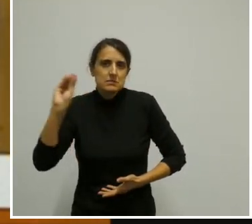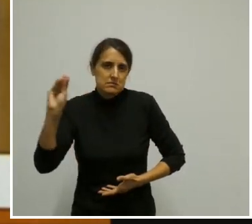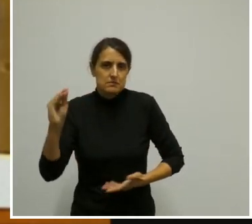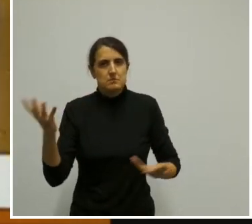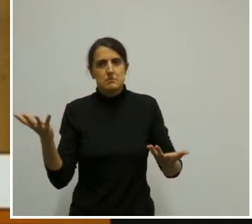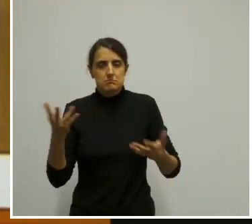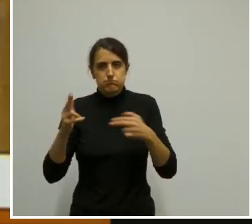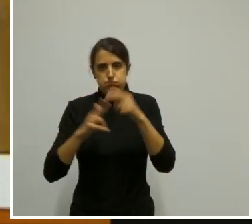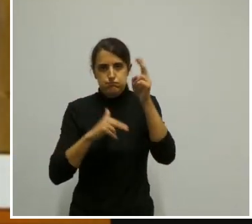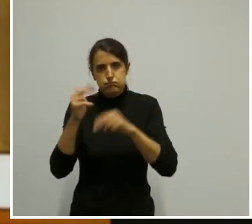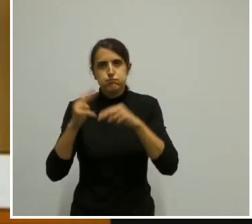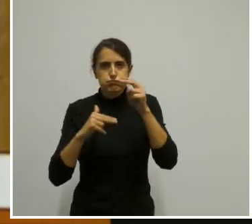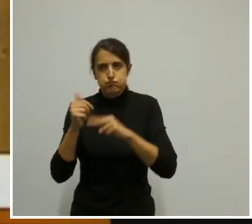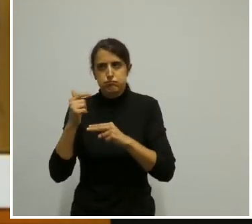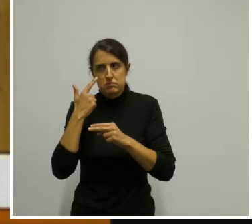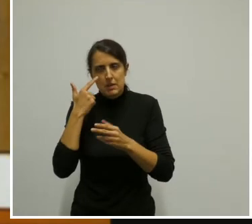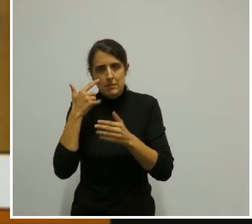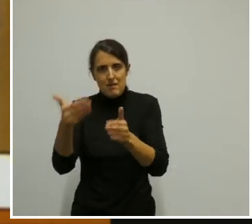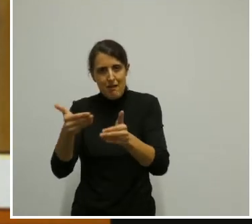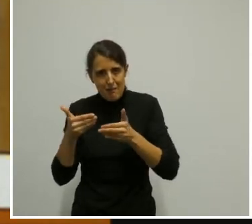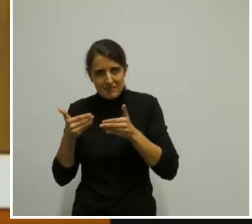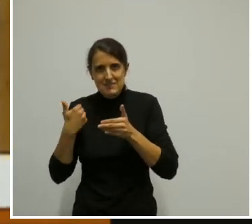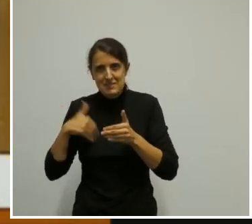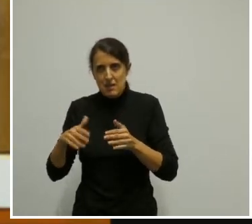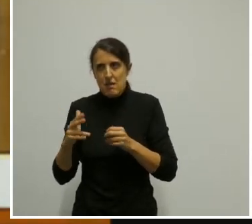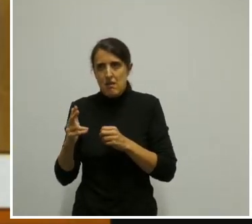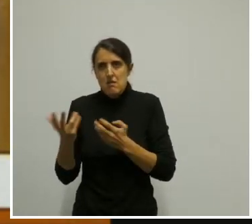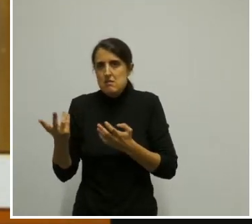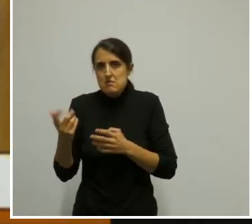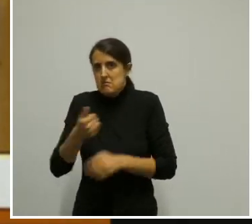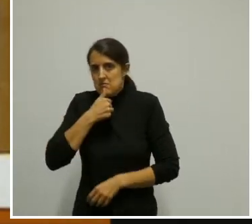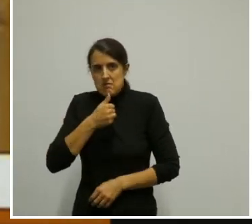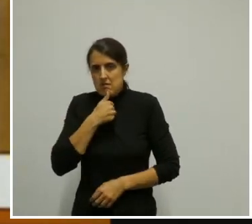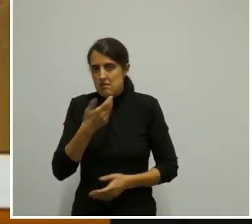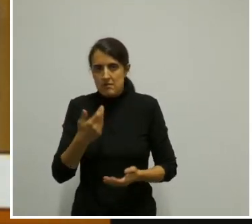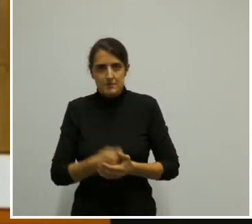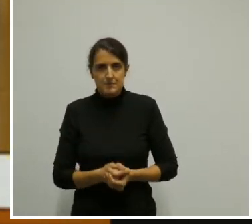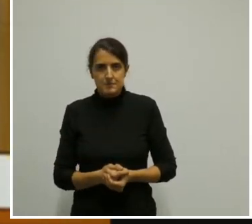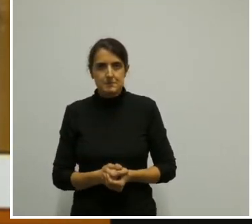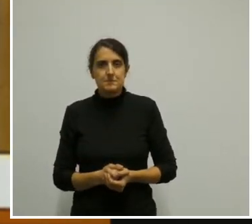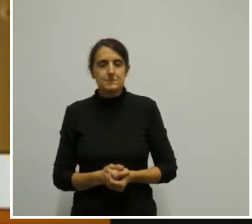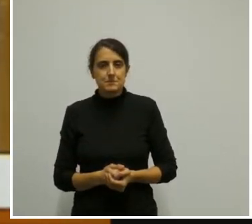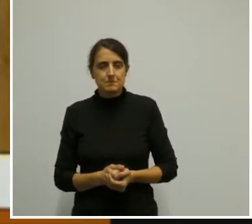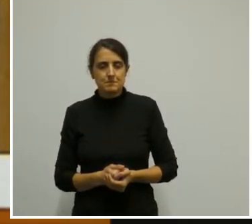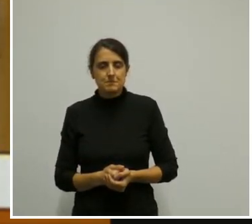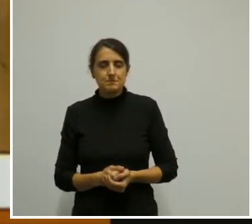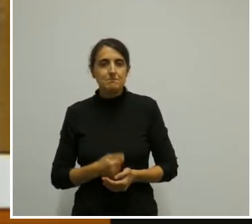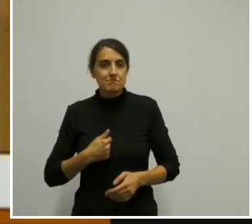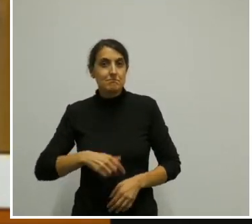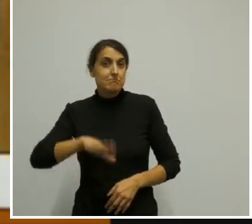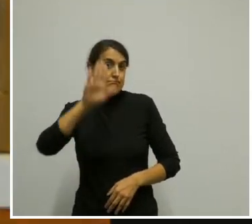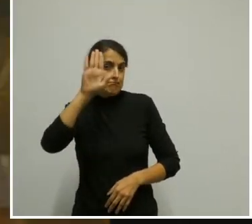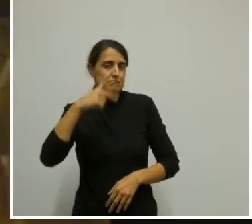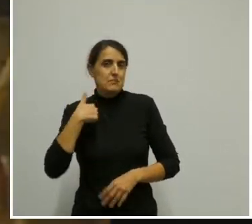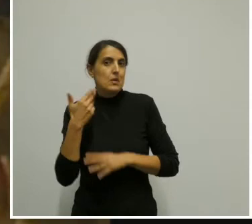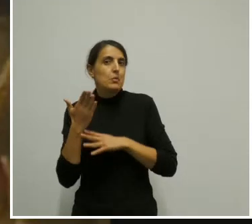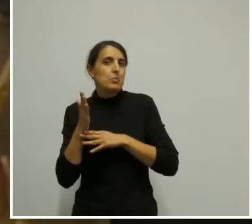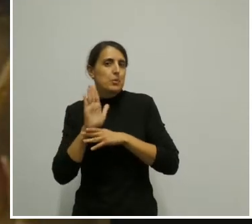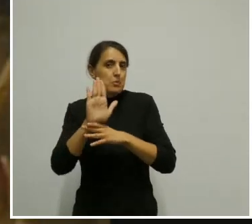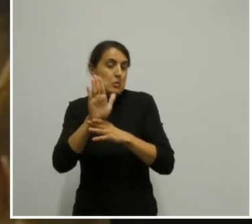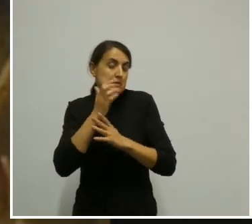veure si s'avancen perquè haurien d'haver estat ja i no s'ha arribat a temps. Jo voldria proposar, si és